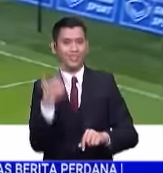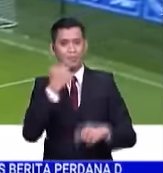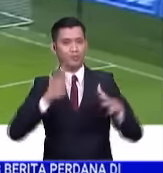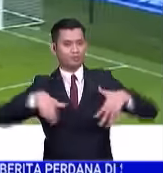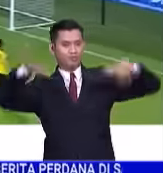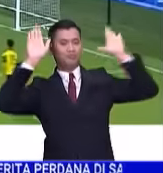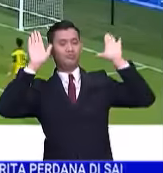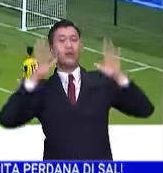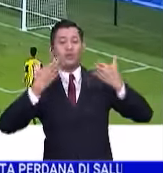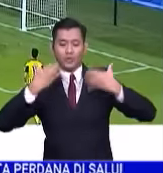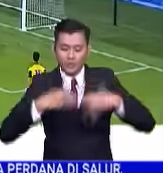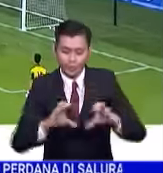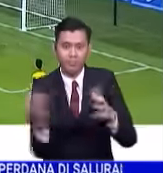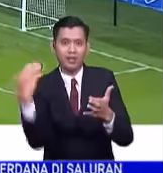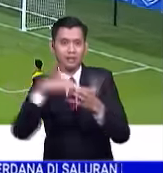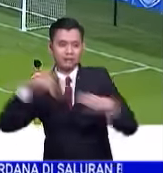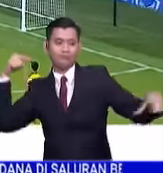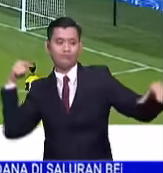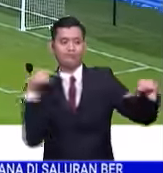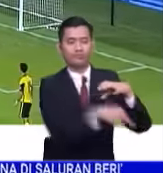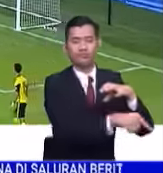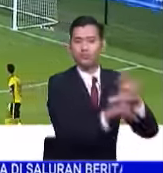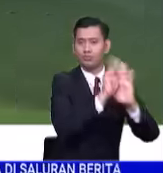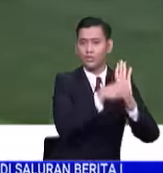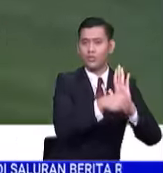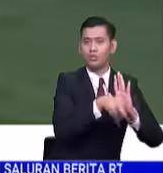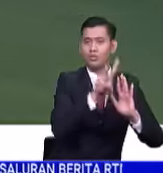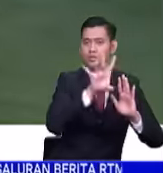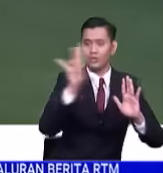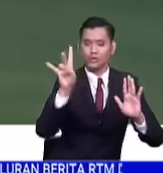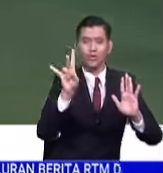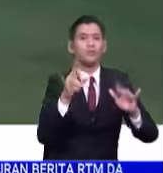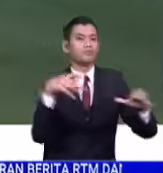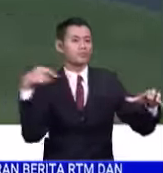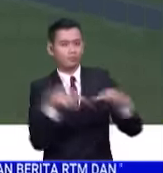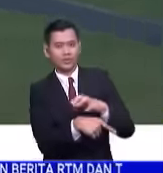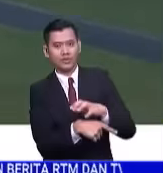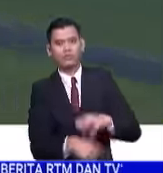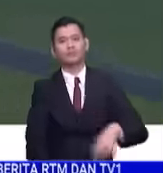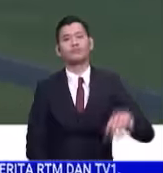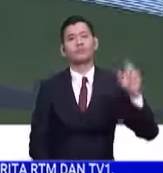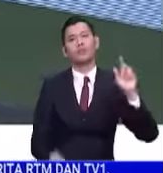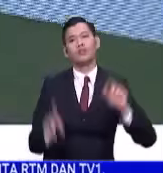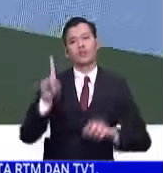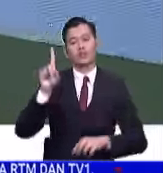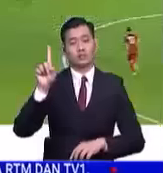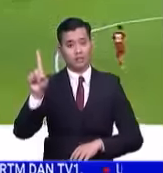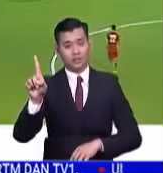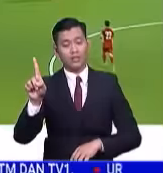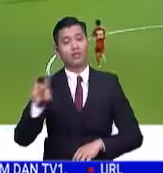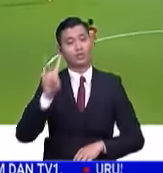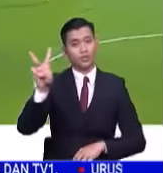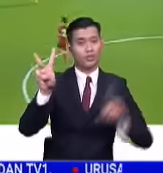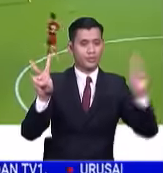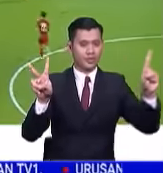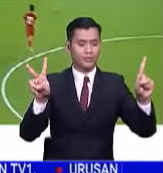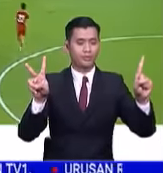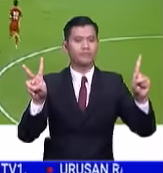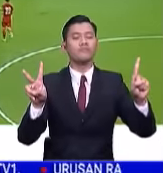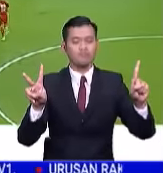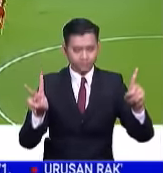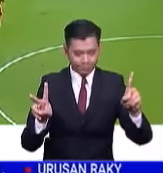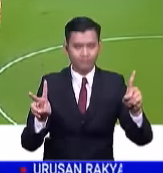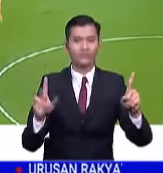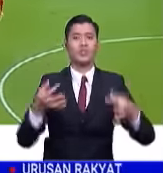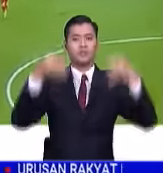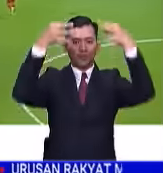hasil jaringan Nguyen Chin Lin pada minit ke-27. Ini merupakan kekalahan kedua berturut-turut skuad Harimau Malaya dalam kempen kelakan